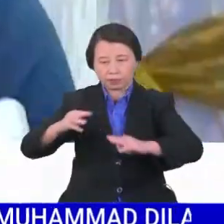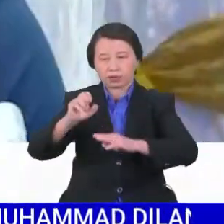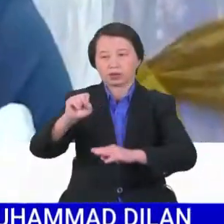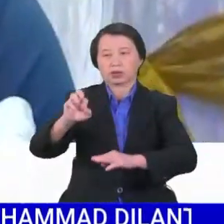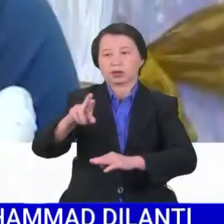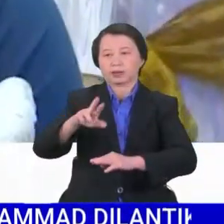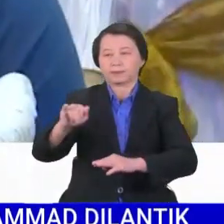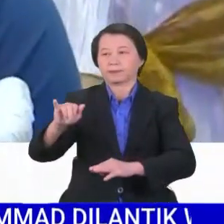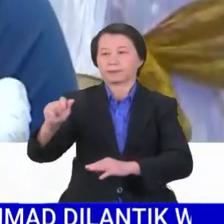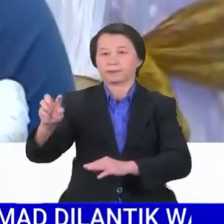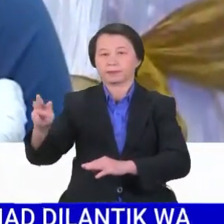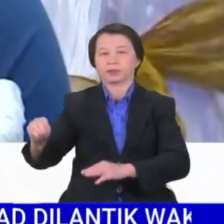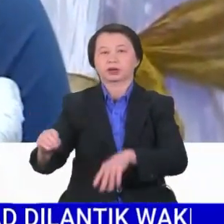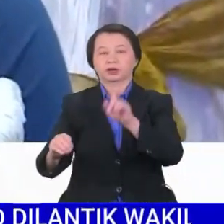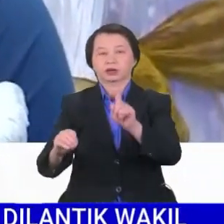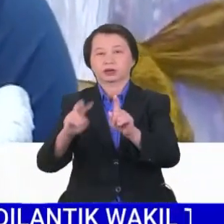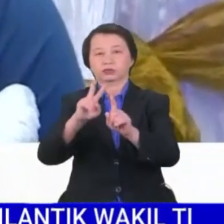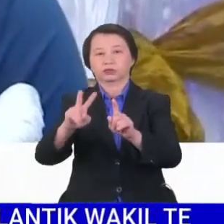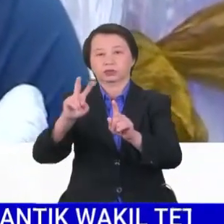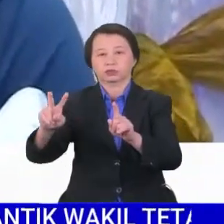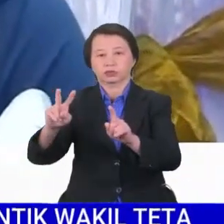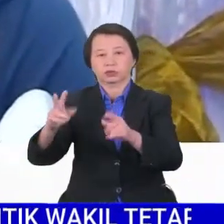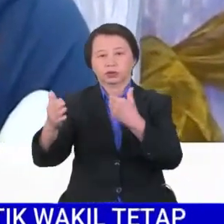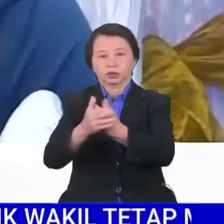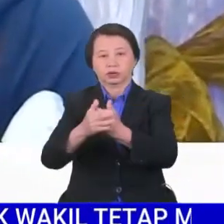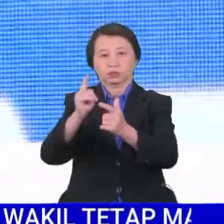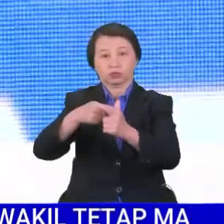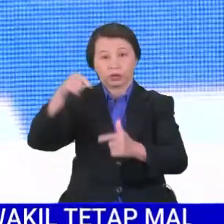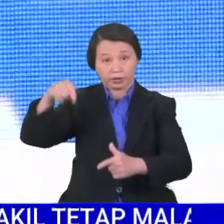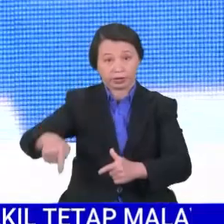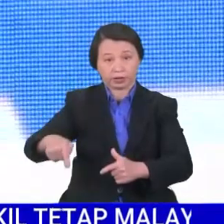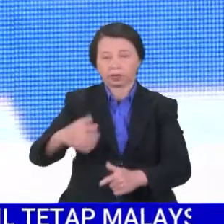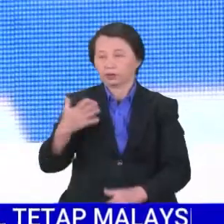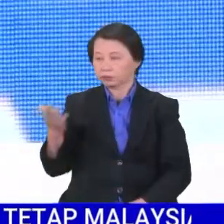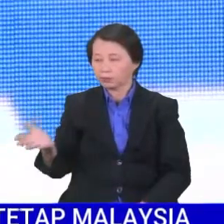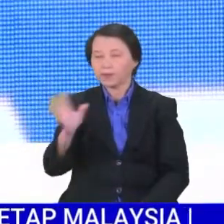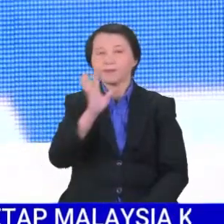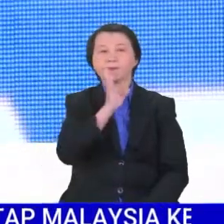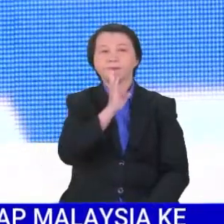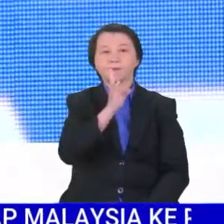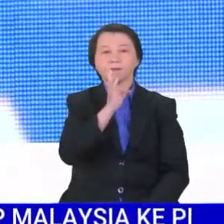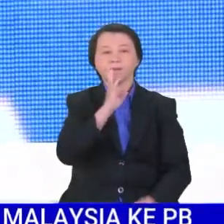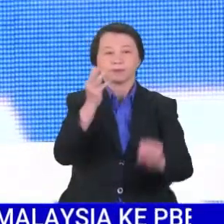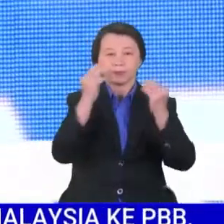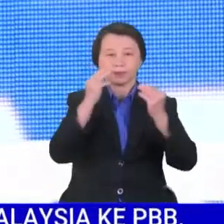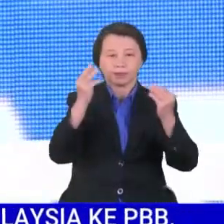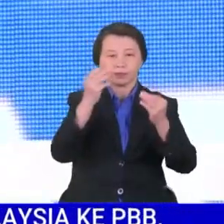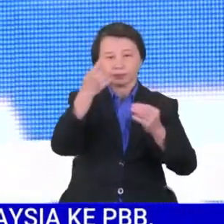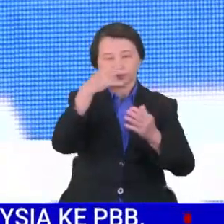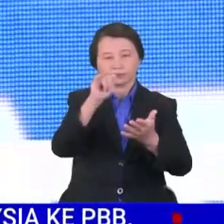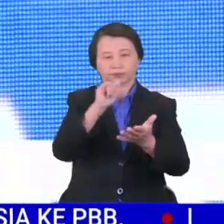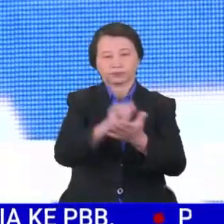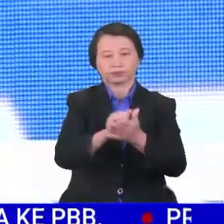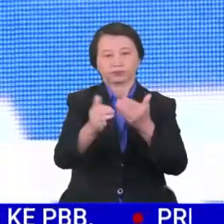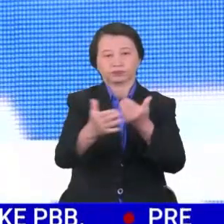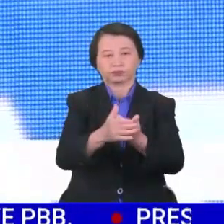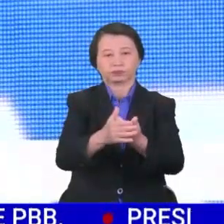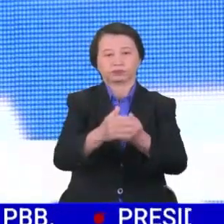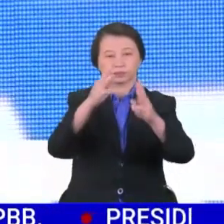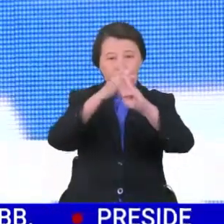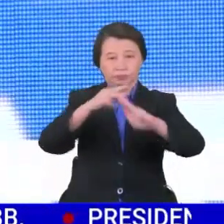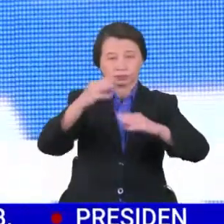sepanjang 2022 hingga bulan ini bila peka demikian pada majelis apresiasi dan Jalinan Kasih jabatan